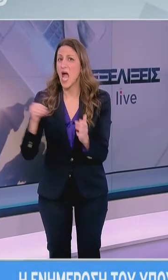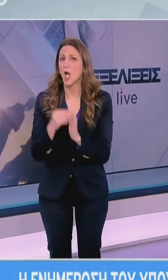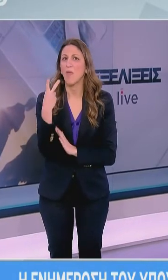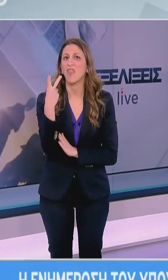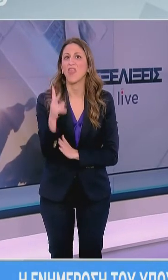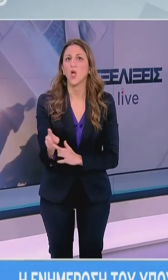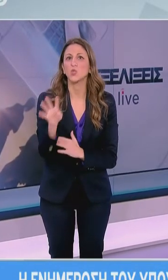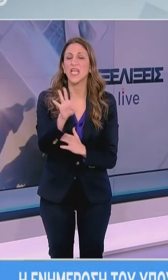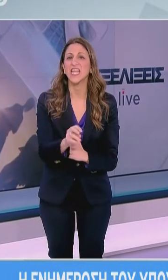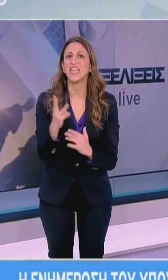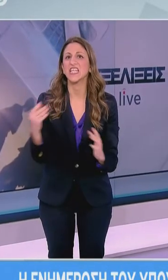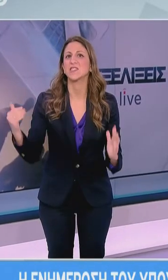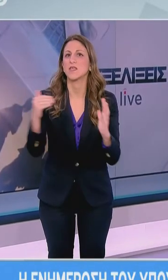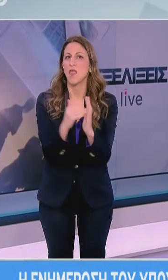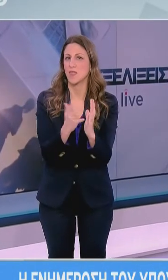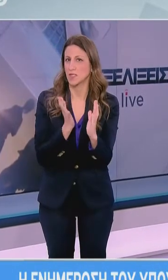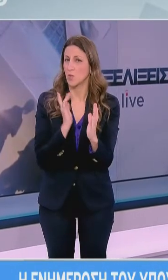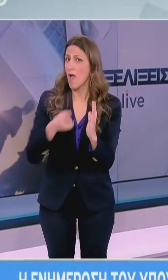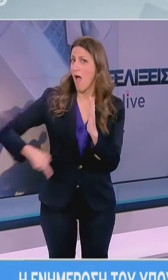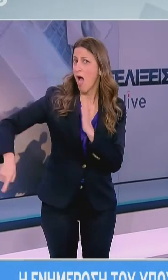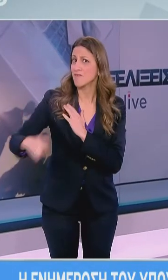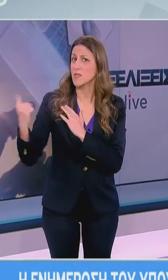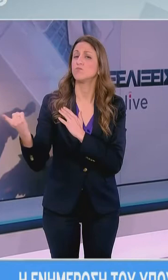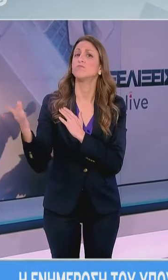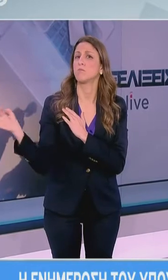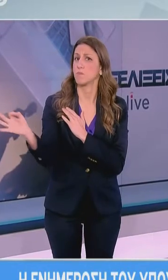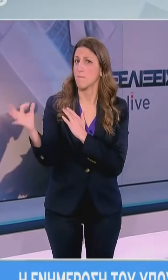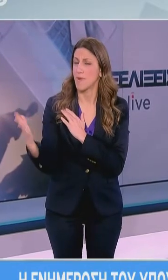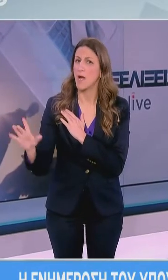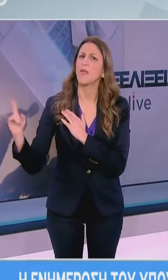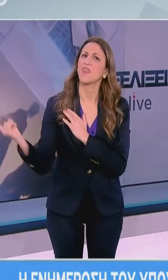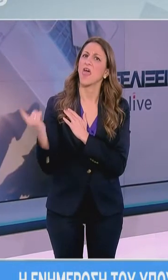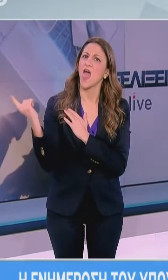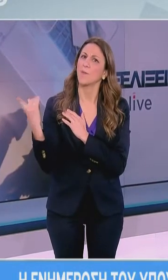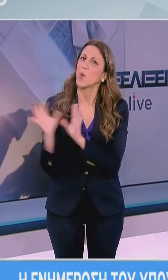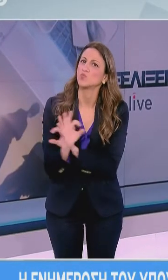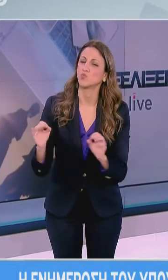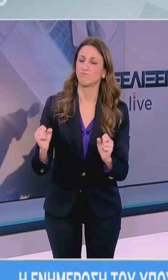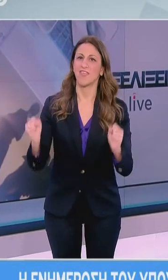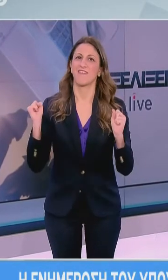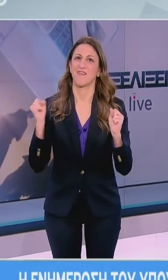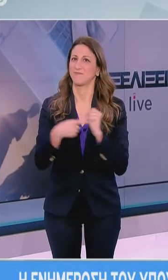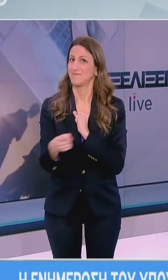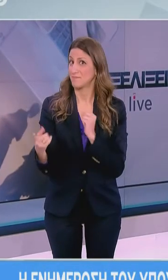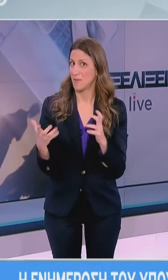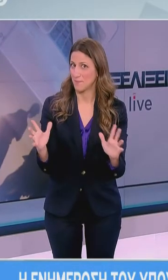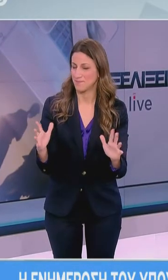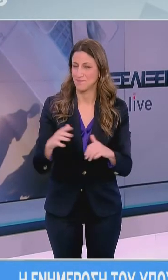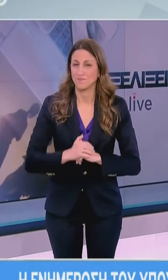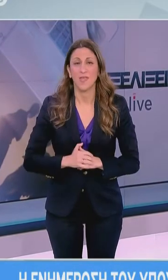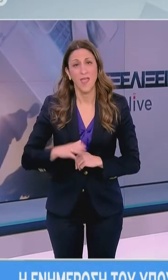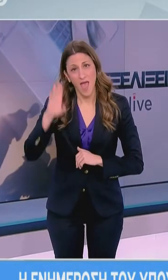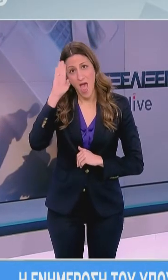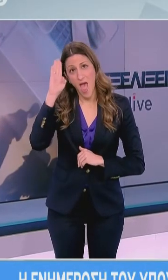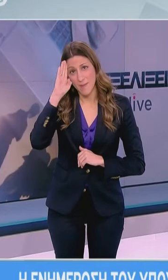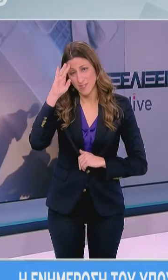από 293.700 άνθρωποι που ενώ μολύνθηκαν από τον ιό, ανέρωσαν και έγιναν καλά. Οι Ηνωμένες